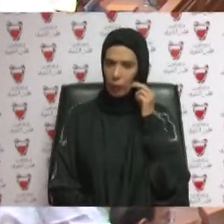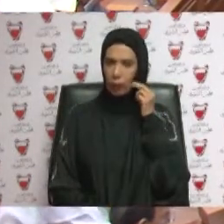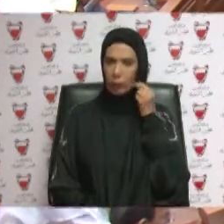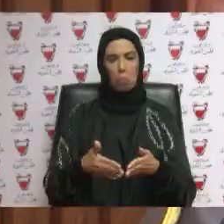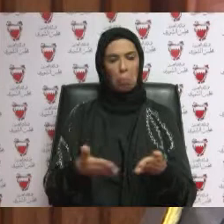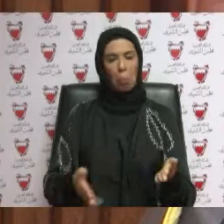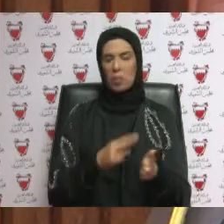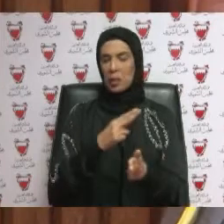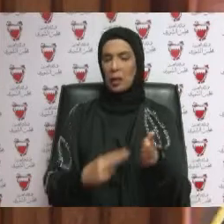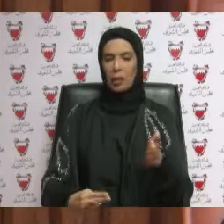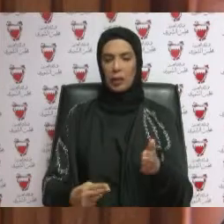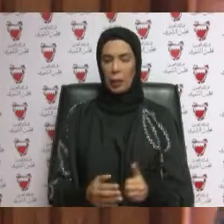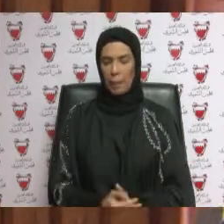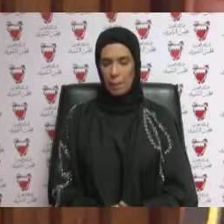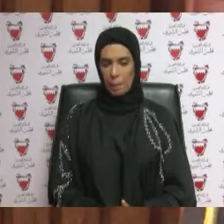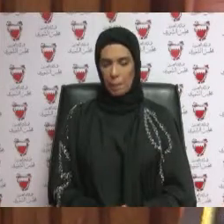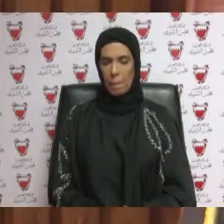المضبطة مصادق عليها.